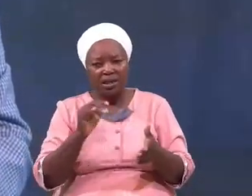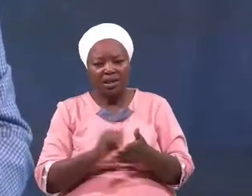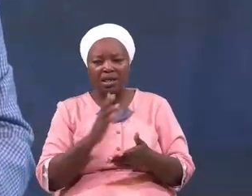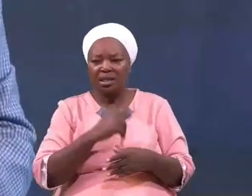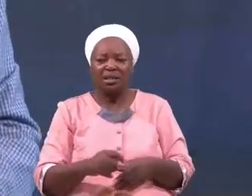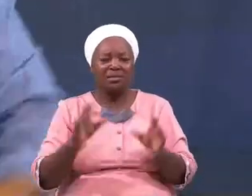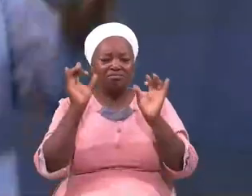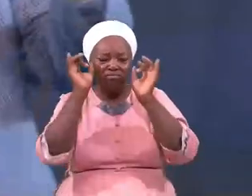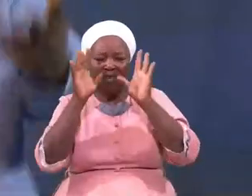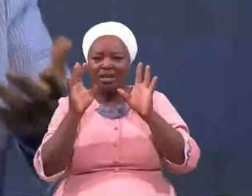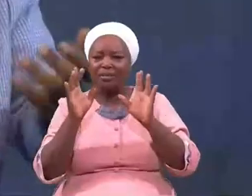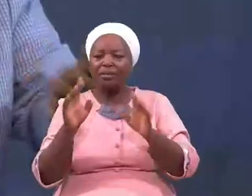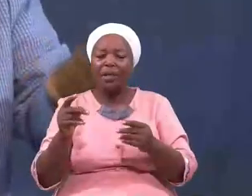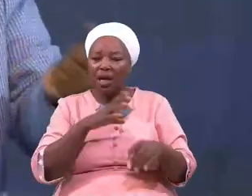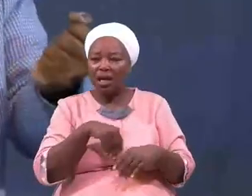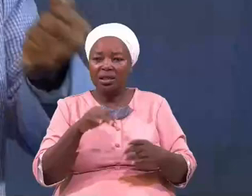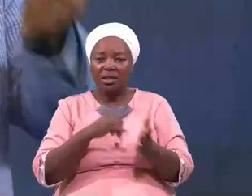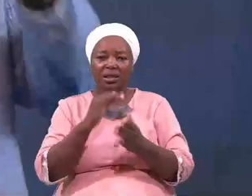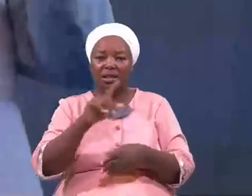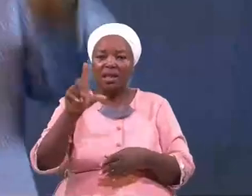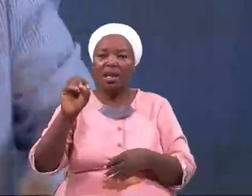Le levain de la violence,